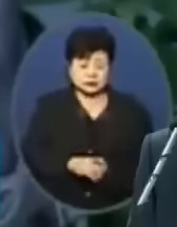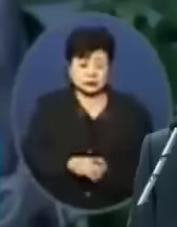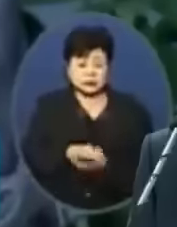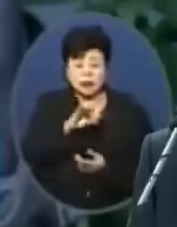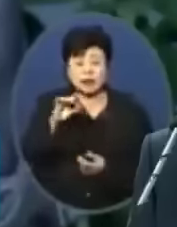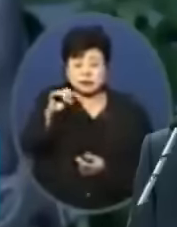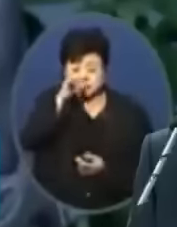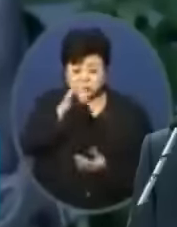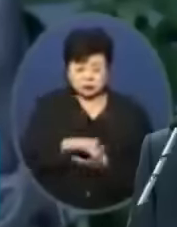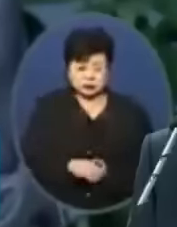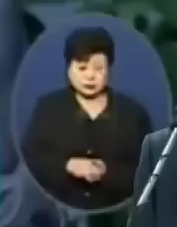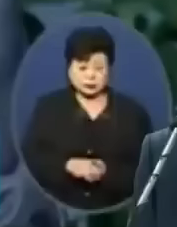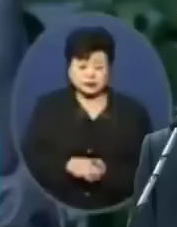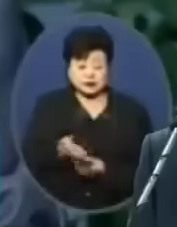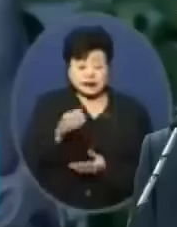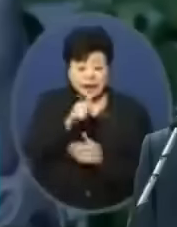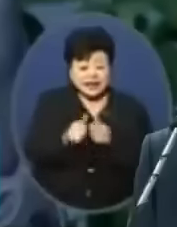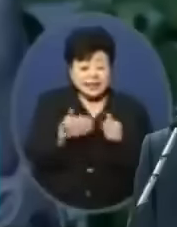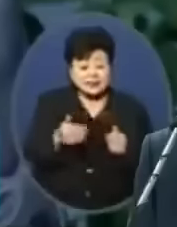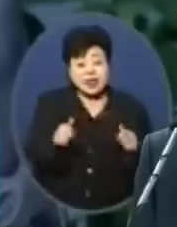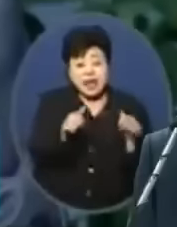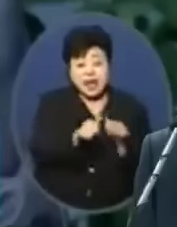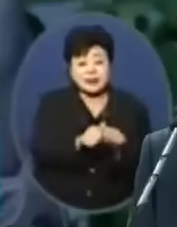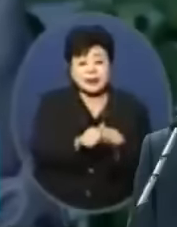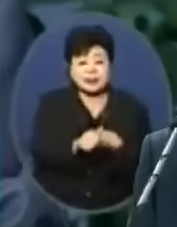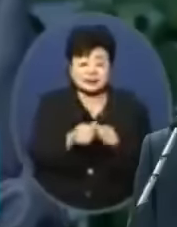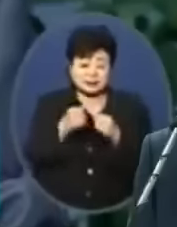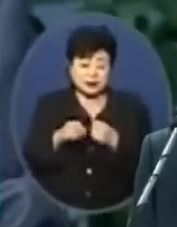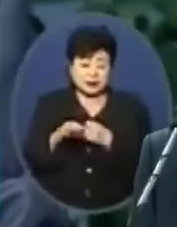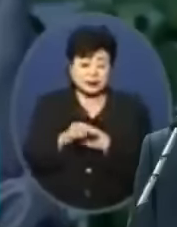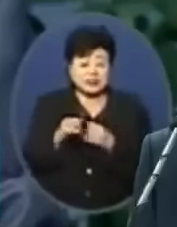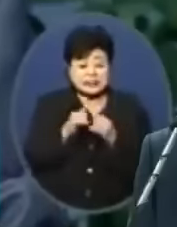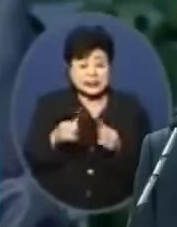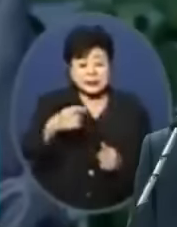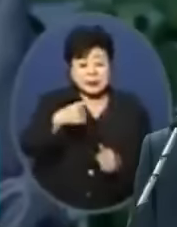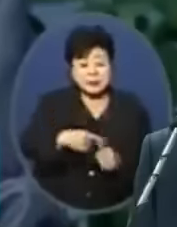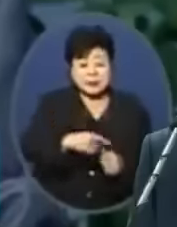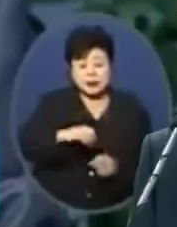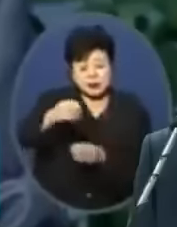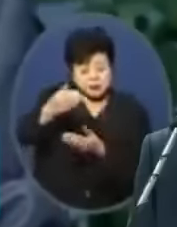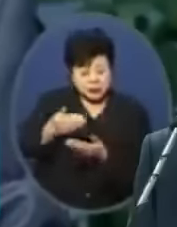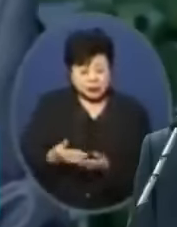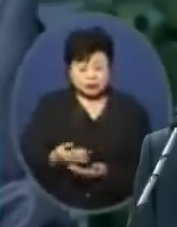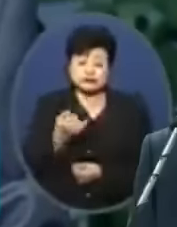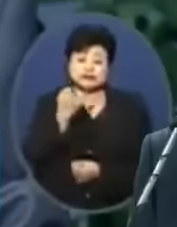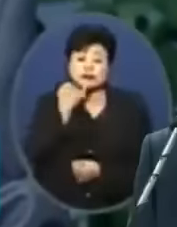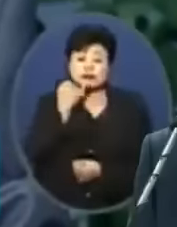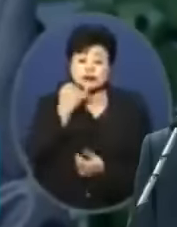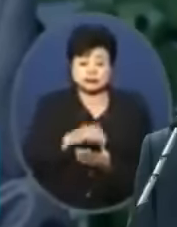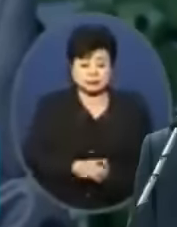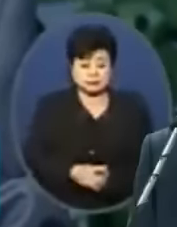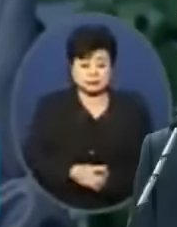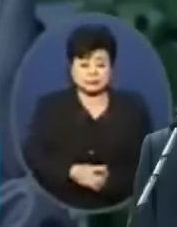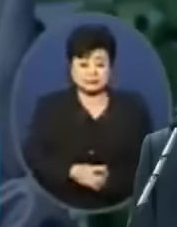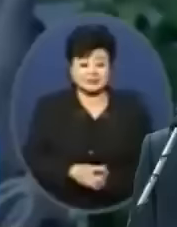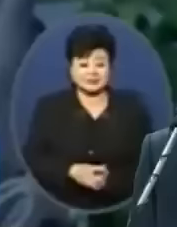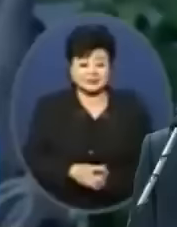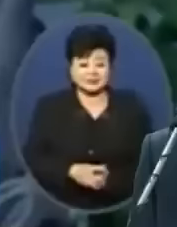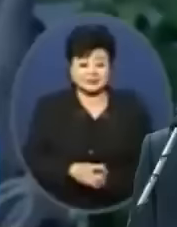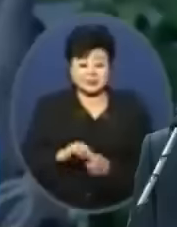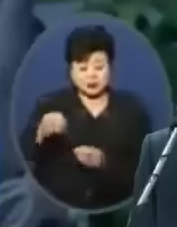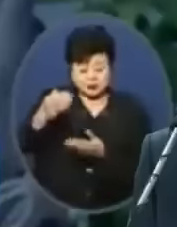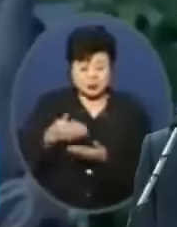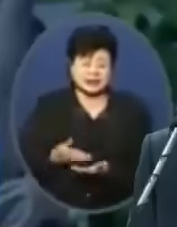종종 있습니다. 그러나 하나님이 함께 계시면 사람에게 버림받아도 까딱 없습니다. 아,